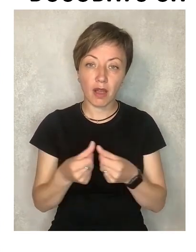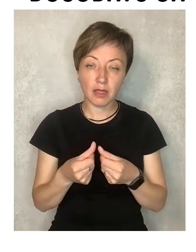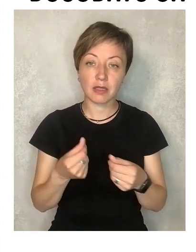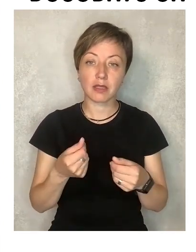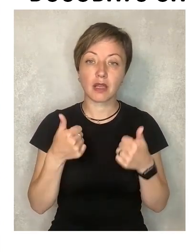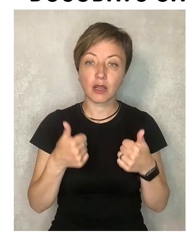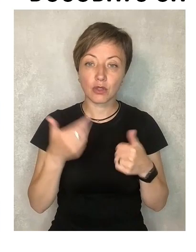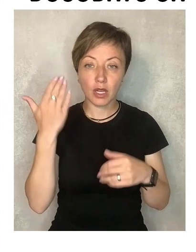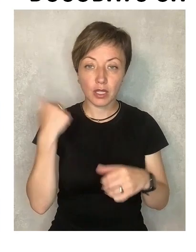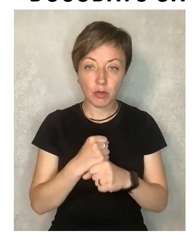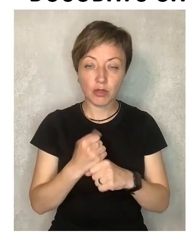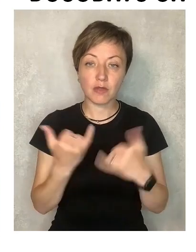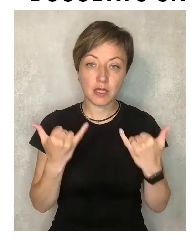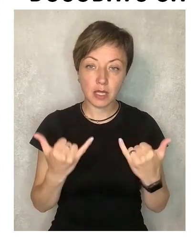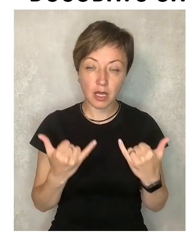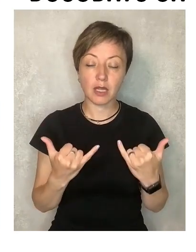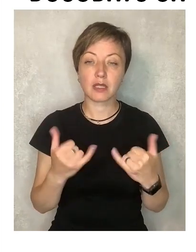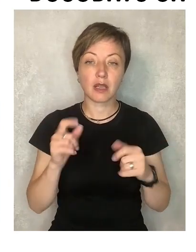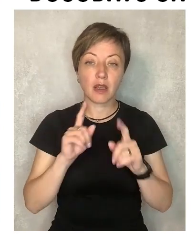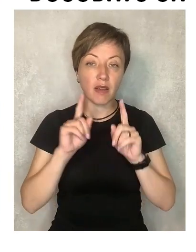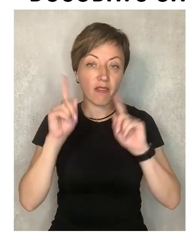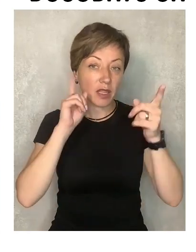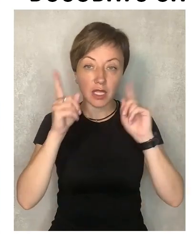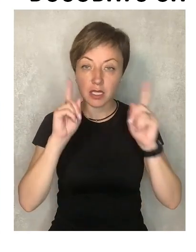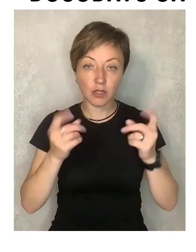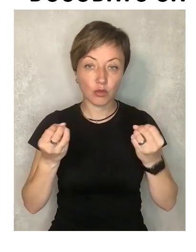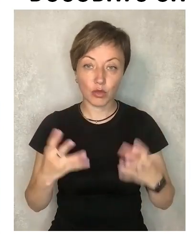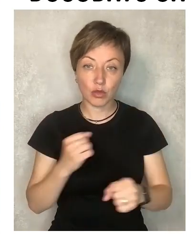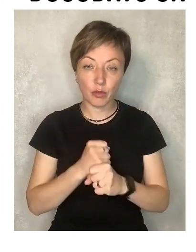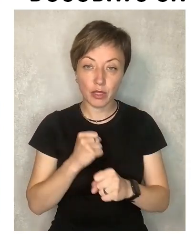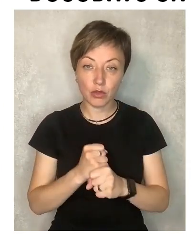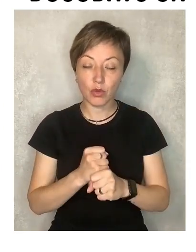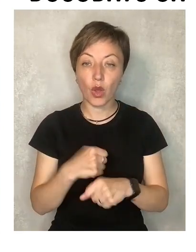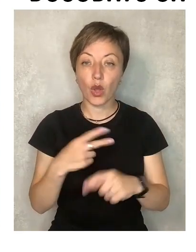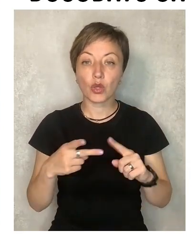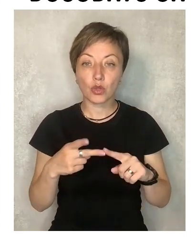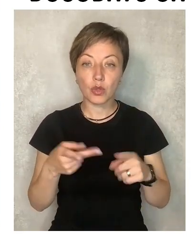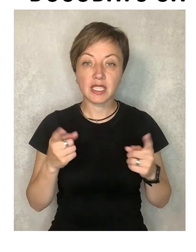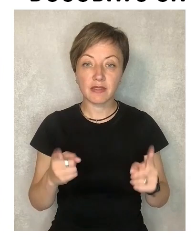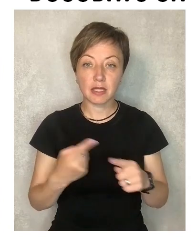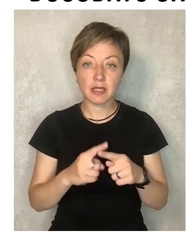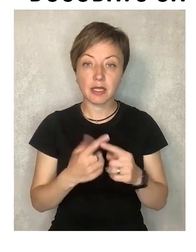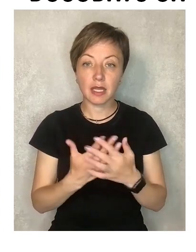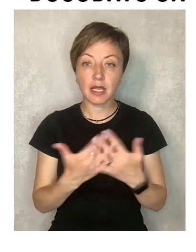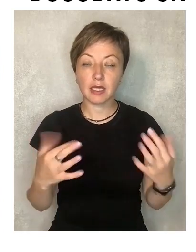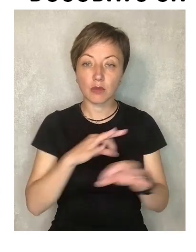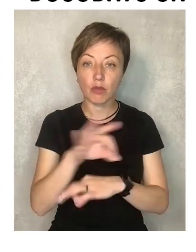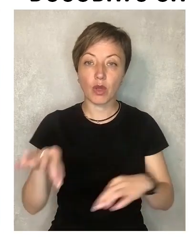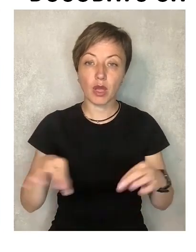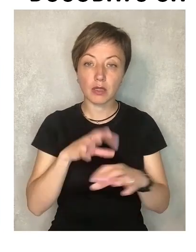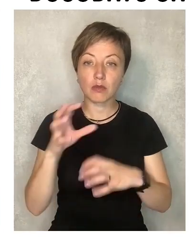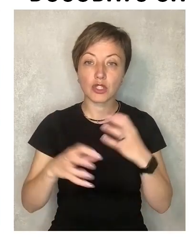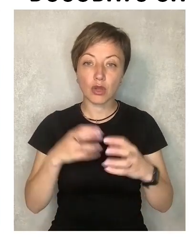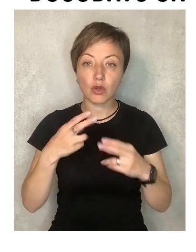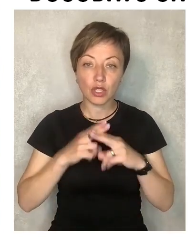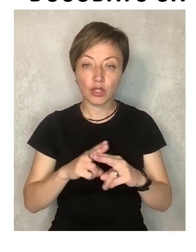зараз, фантастично просто. Ну, друге, звісно, це різні проекти міжнародної технічної допомоги, які